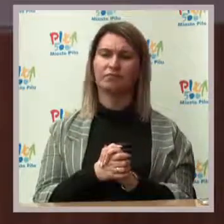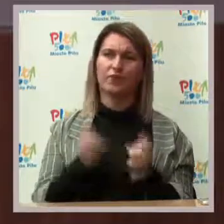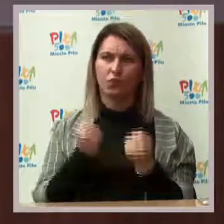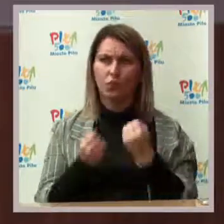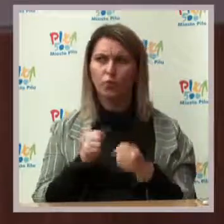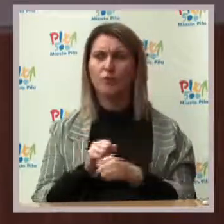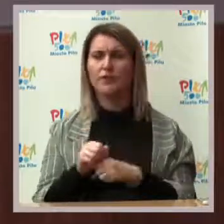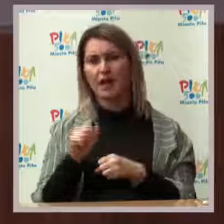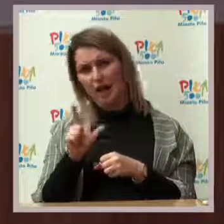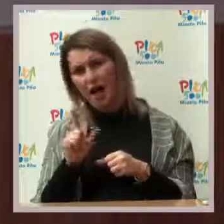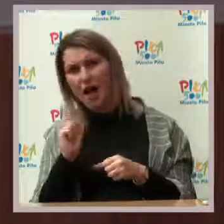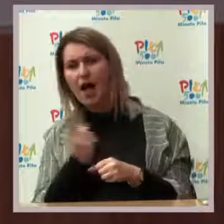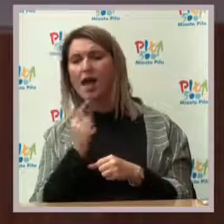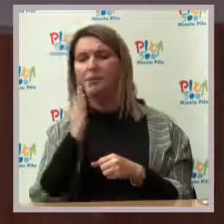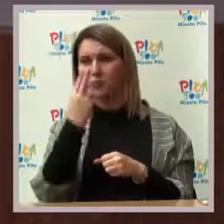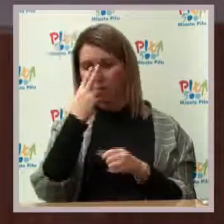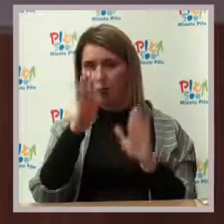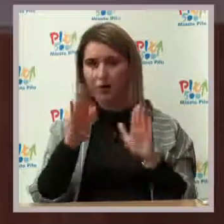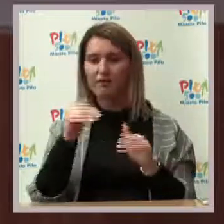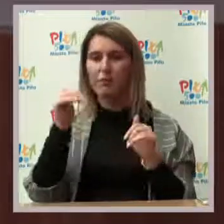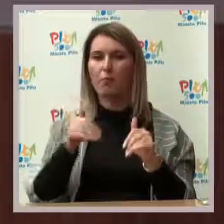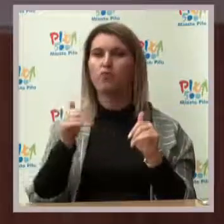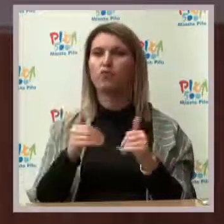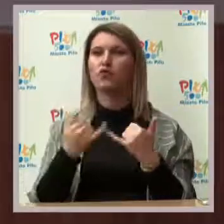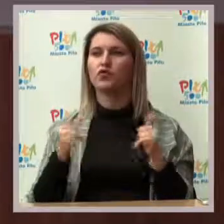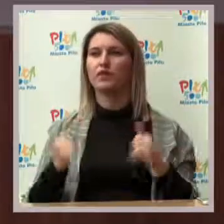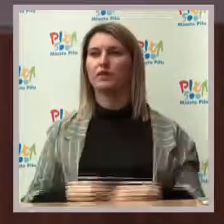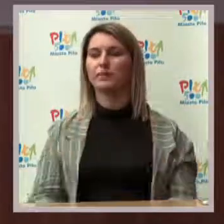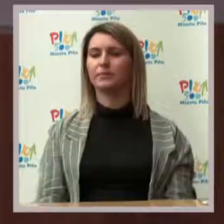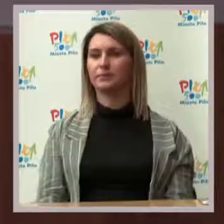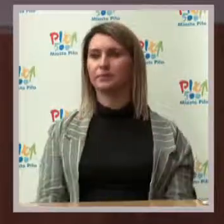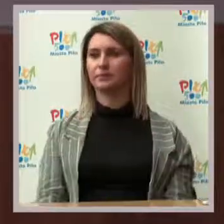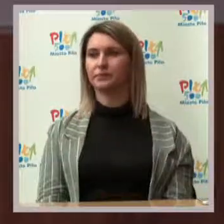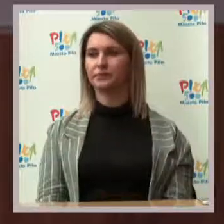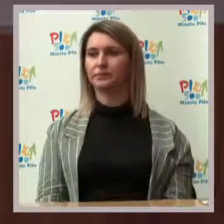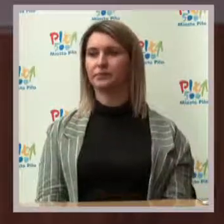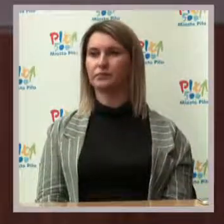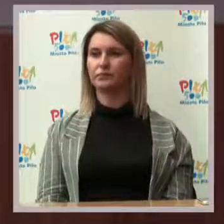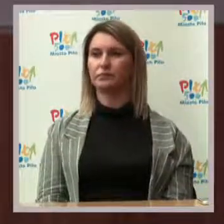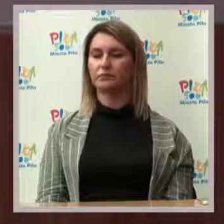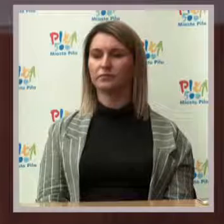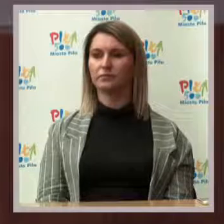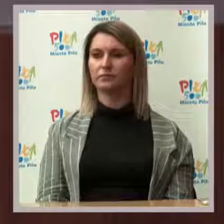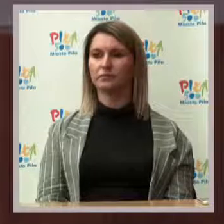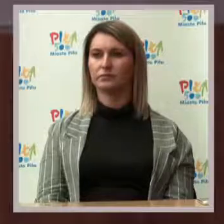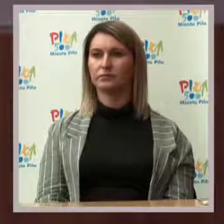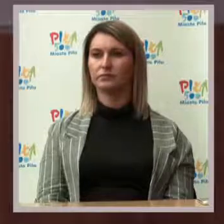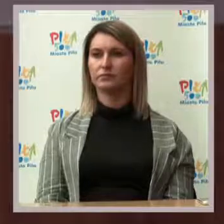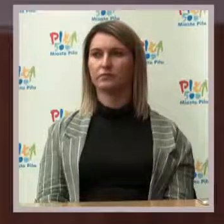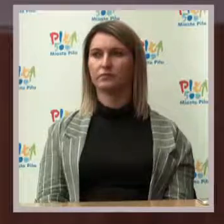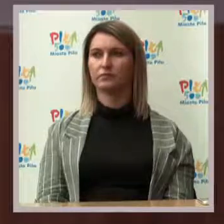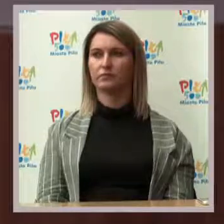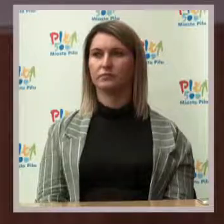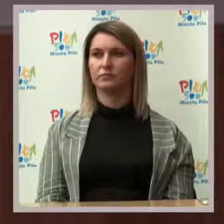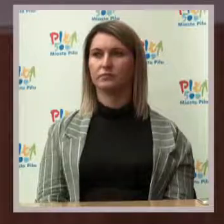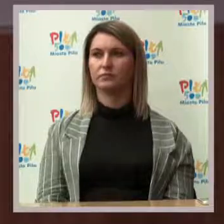będziemy pokazywać możliwości inne niż tylko te, które są z Warszawy